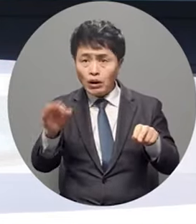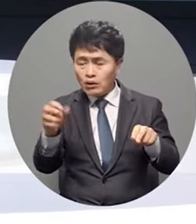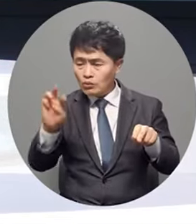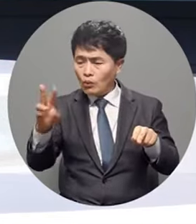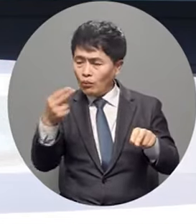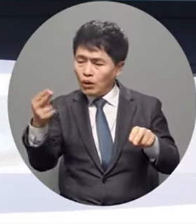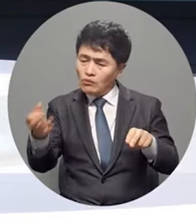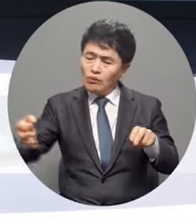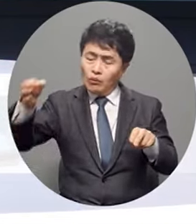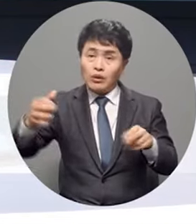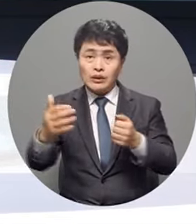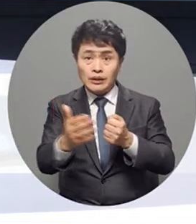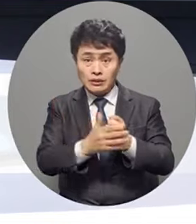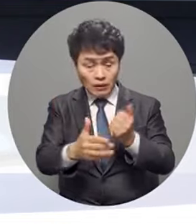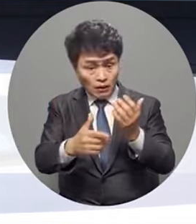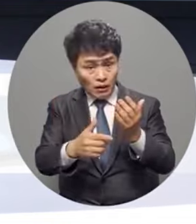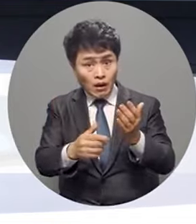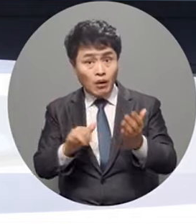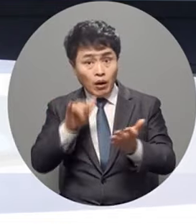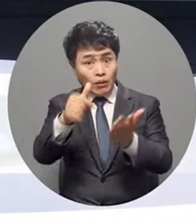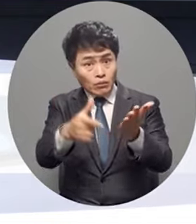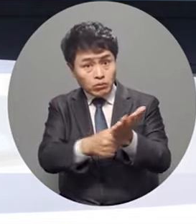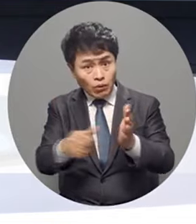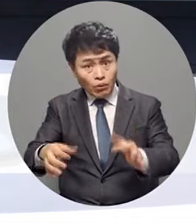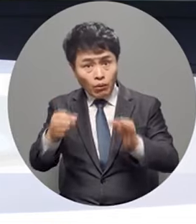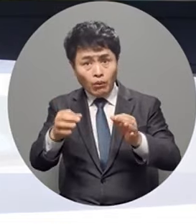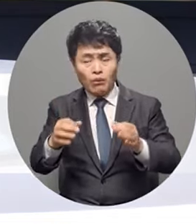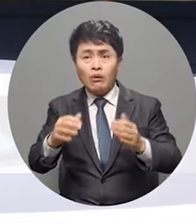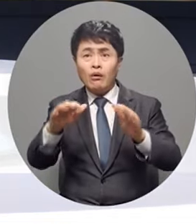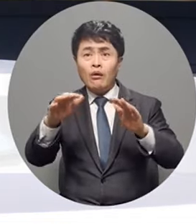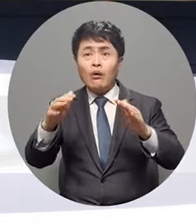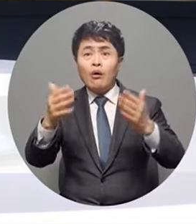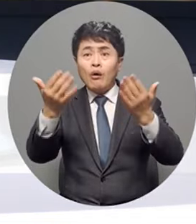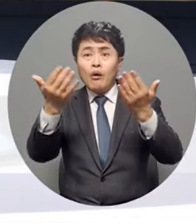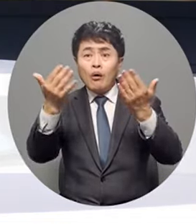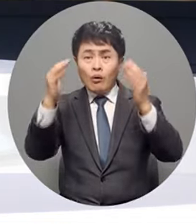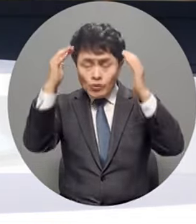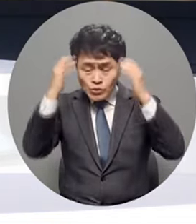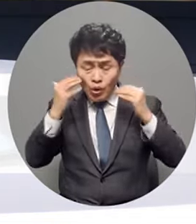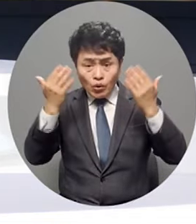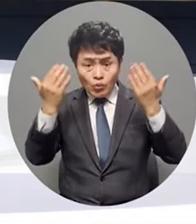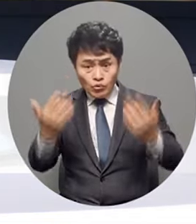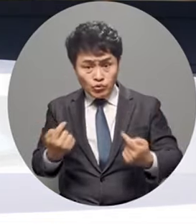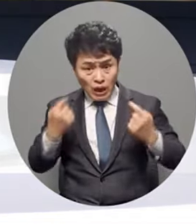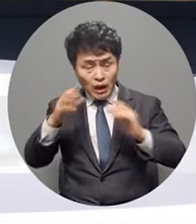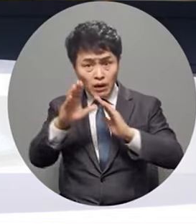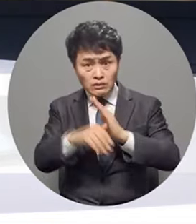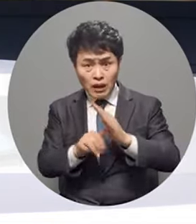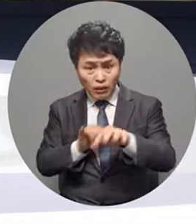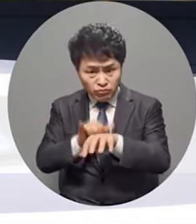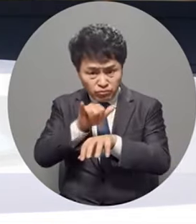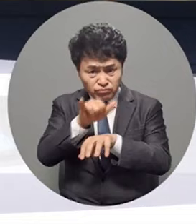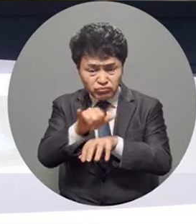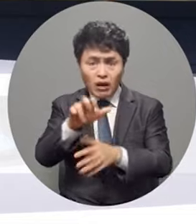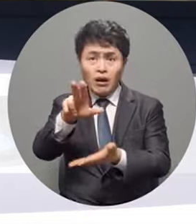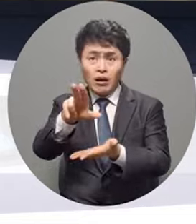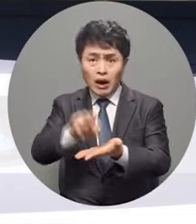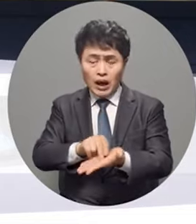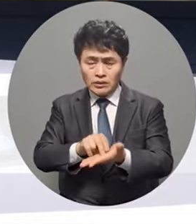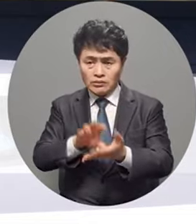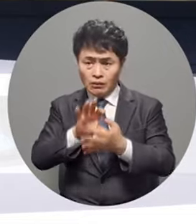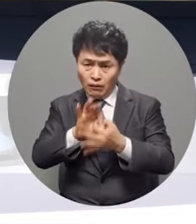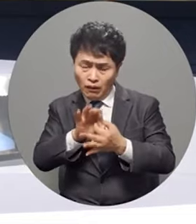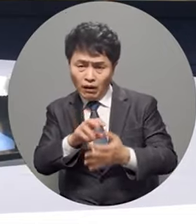탓인데요. 항공권 가격이 오르면 여름 휴가철 해외여행 수요에 영향을 줄 수 있어 관련 업계가 긴장하고